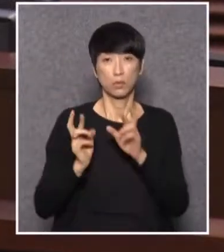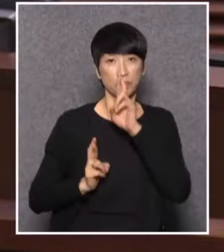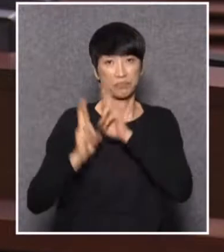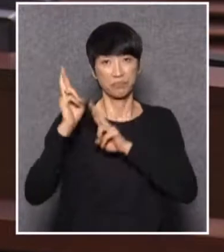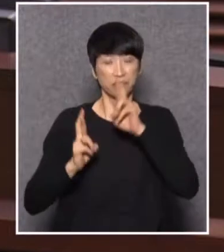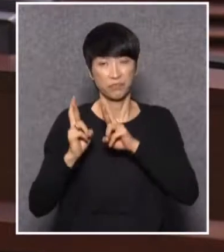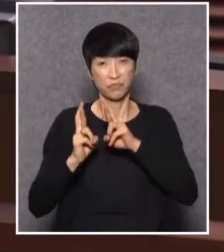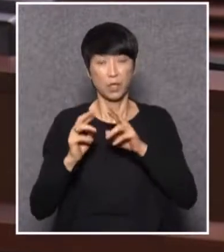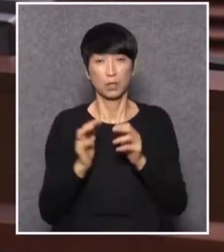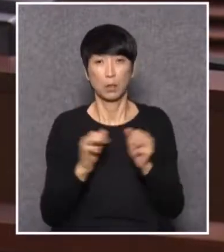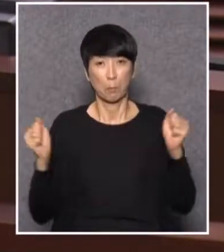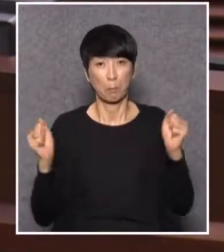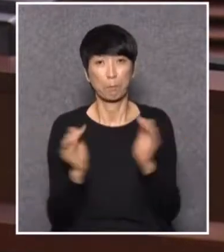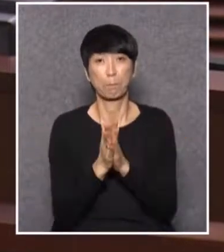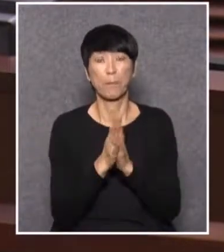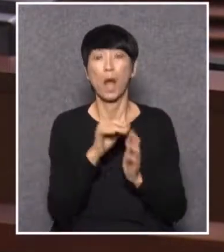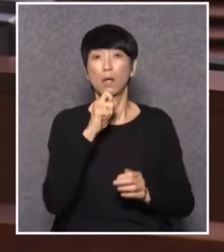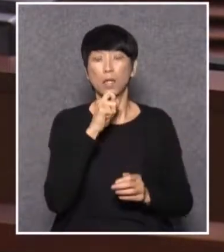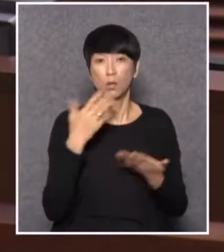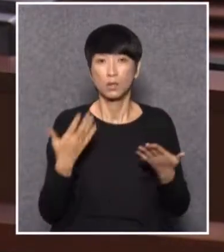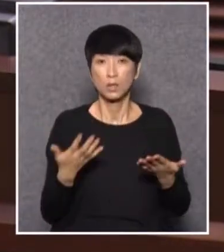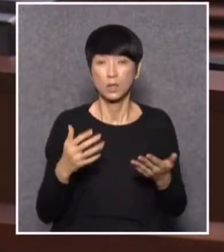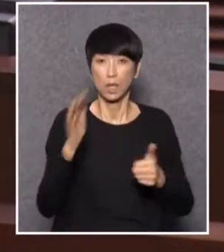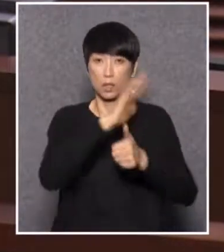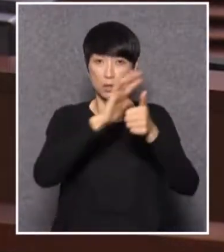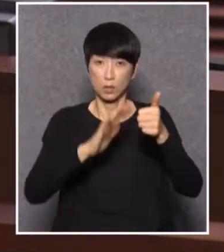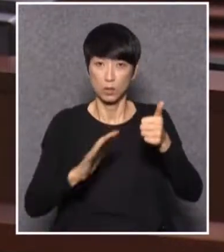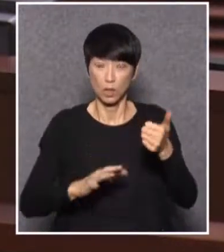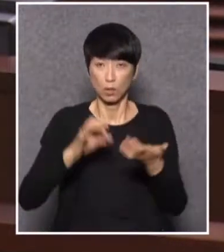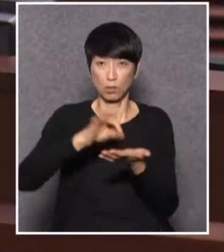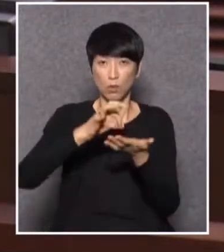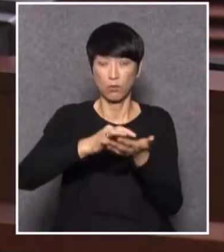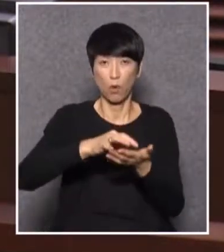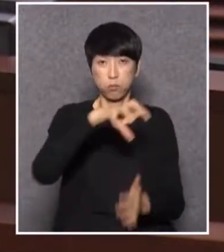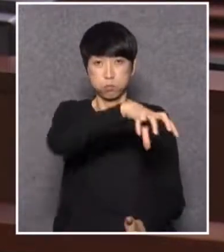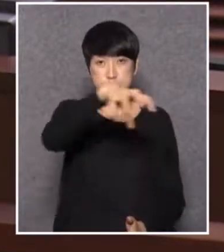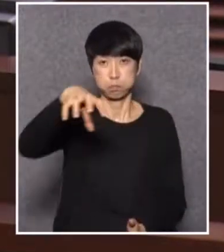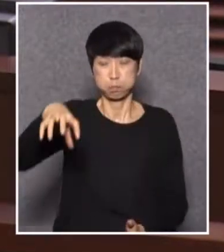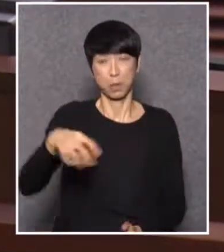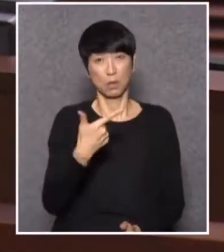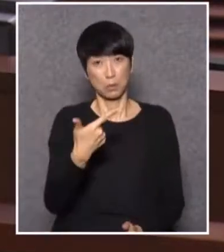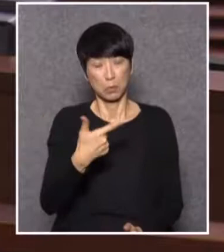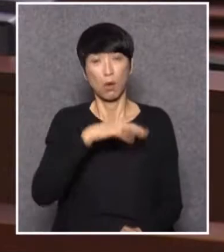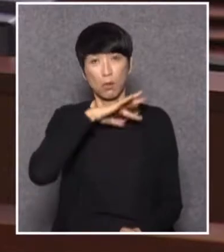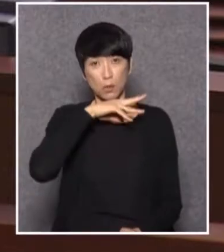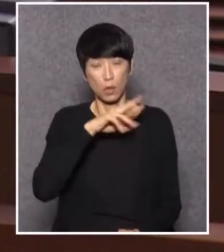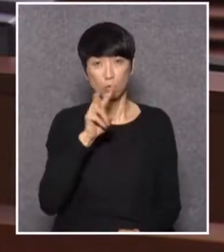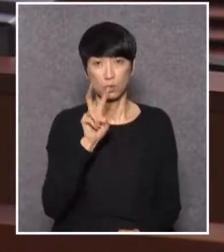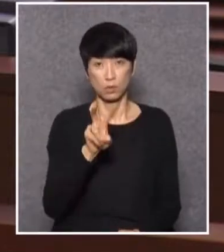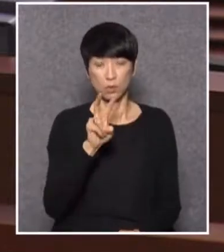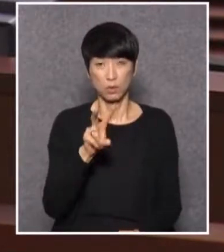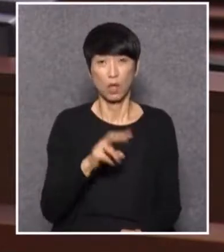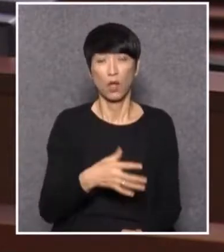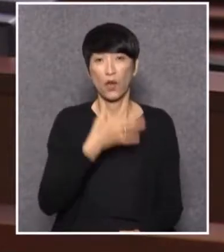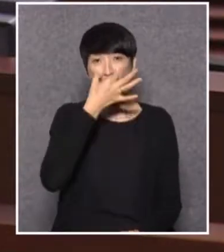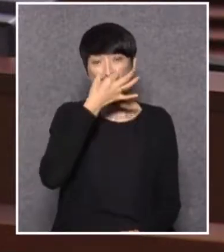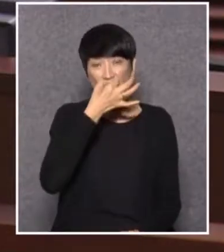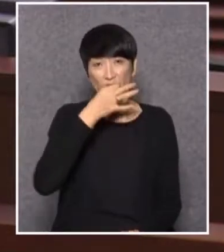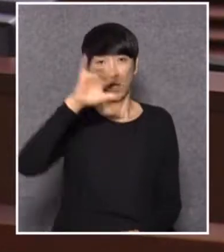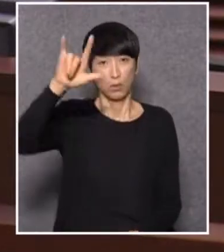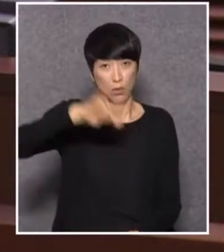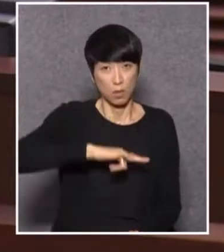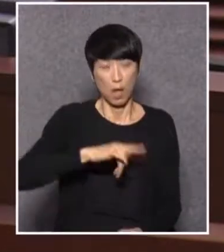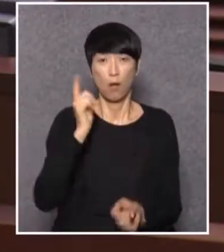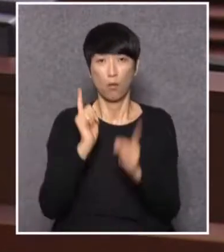咗啦。咁啊，以前受影響嘅地方都越嚟越多。咁如果我哋亦都唔係可以淨係話睇由非洲嚟嘅旅客，甚至可能越嚟越